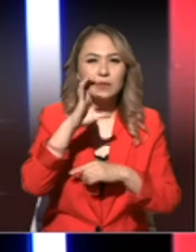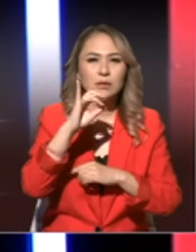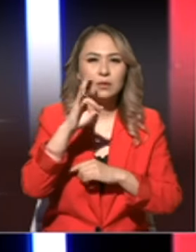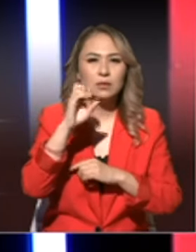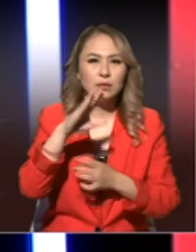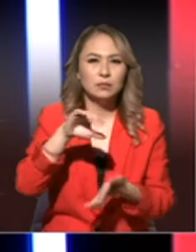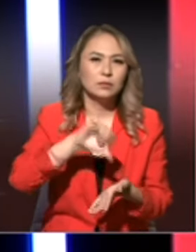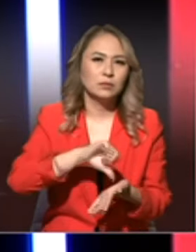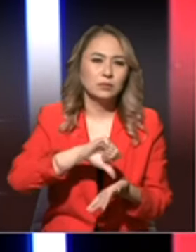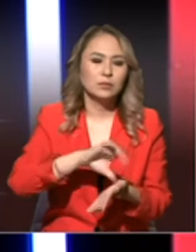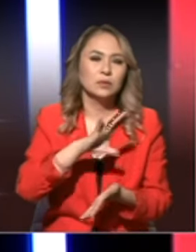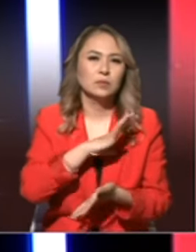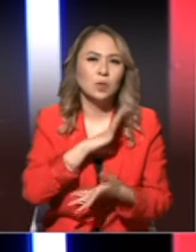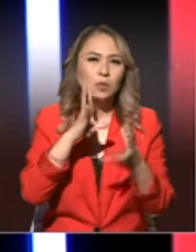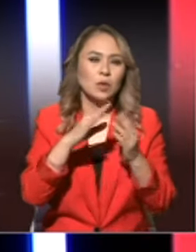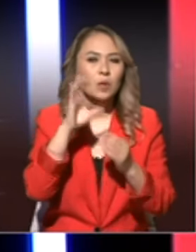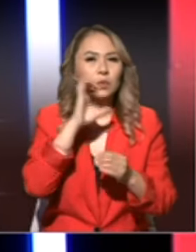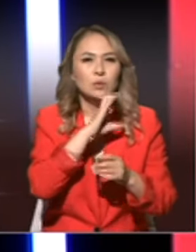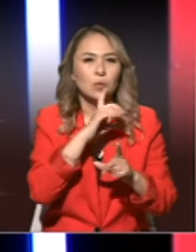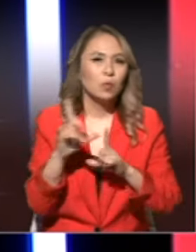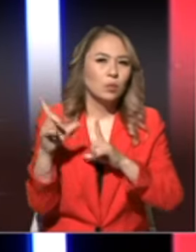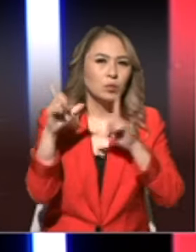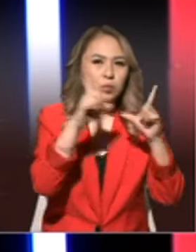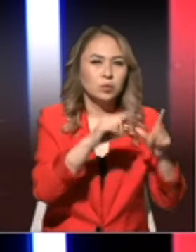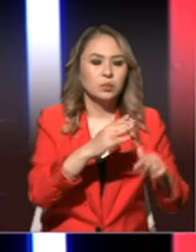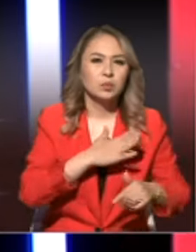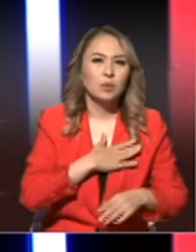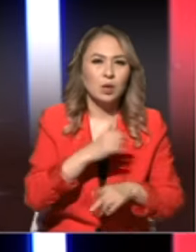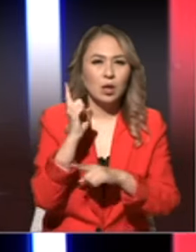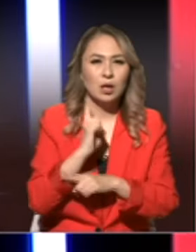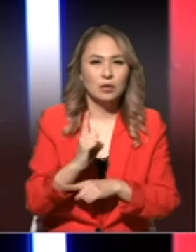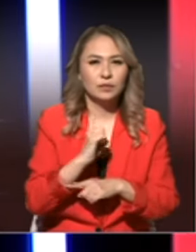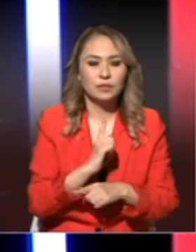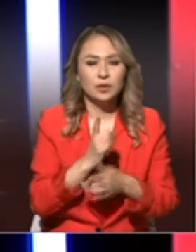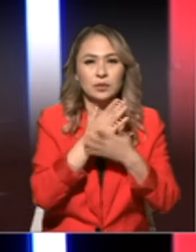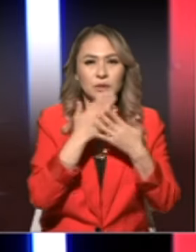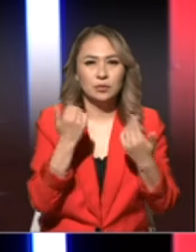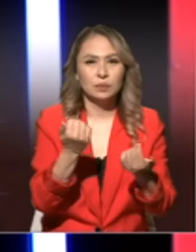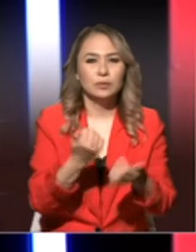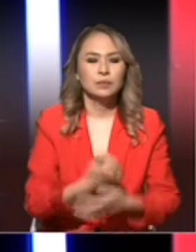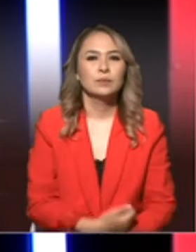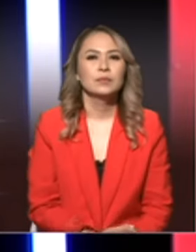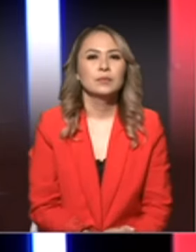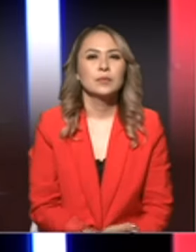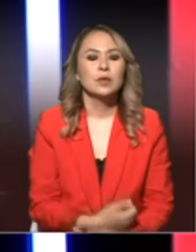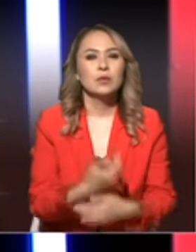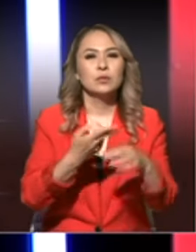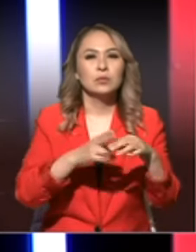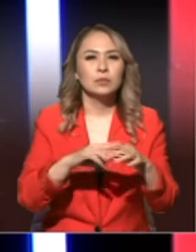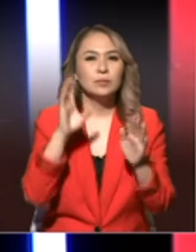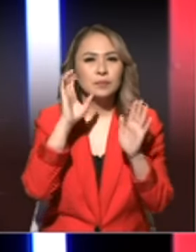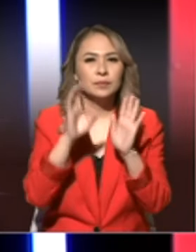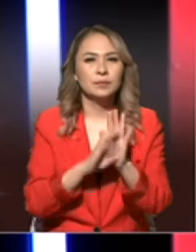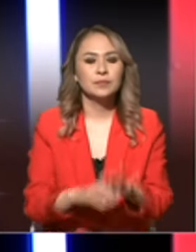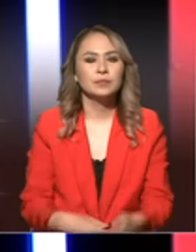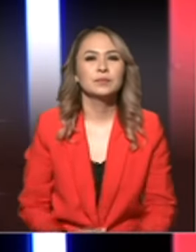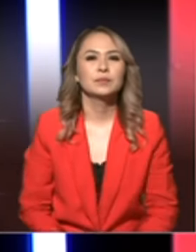төрағасы біз жалпы солтүстікке көш бағдарламасының біз күткен нәтиже болмаған мойындауымыз керек деген еді. Иә, бір тыңдап алайықшы